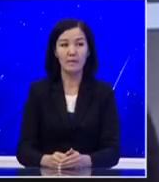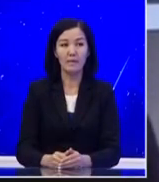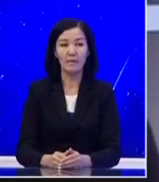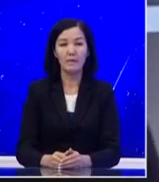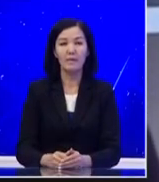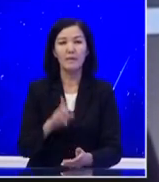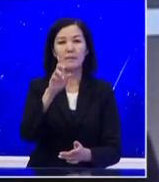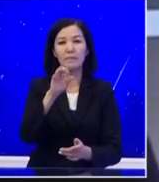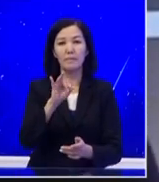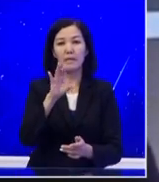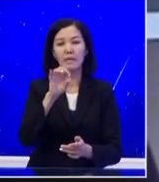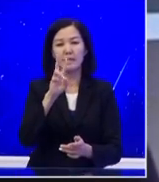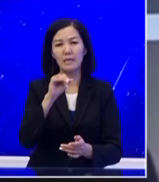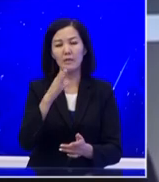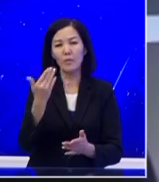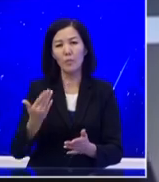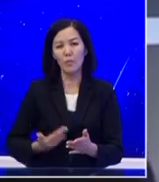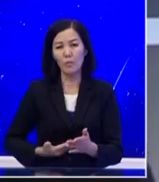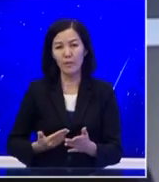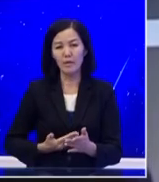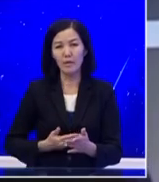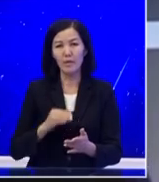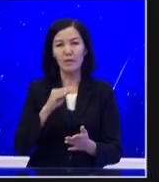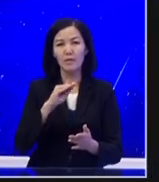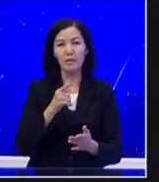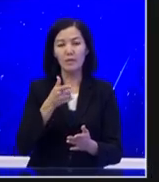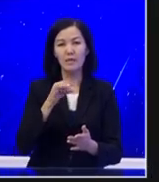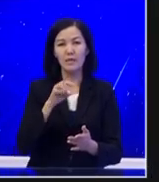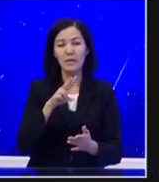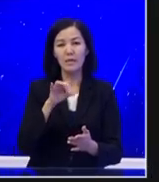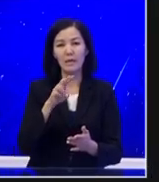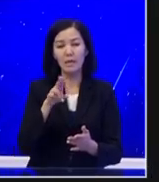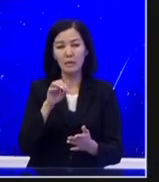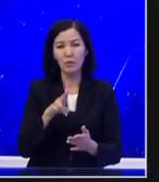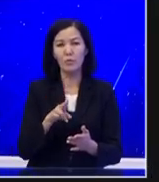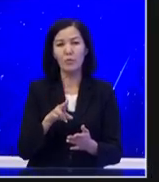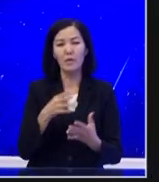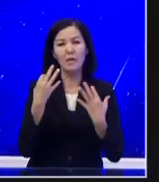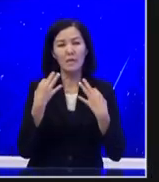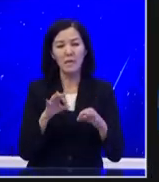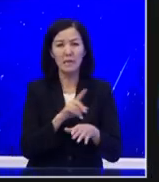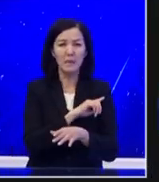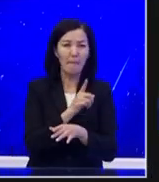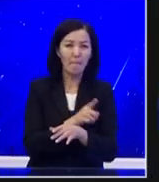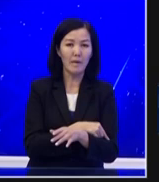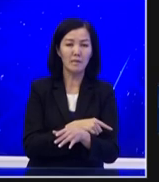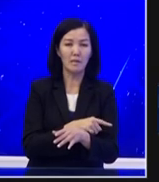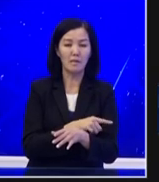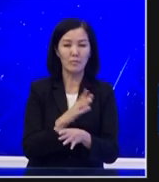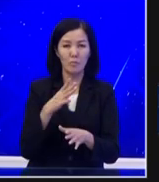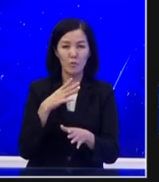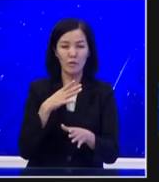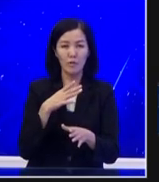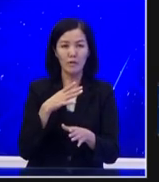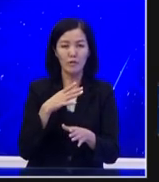өмірі ерік жігер және жігерлендіру деген сөздерге тікелей байланысты. Ерік жігер мықты болды.